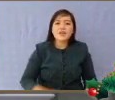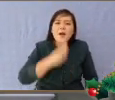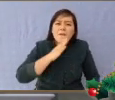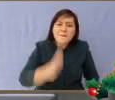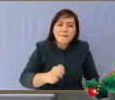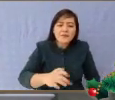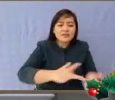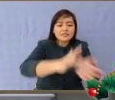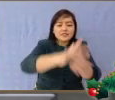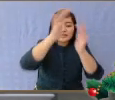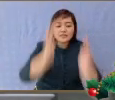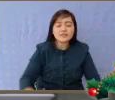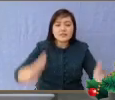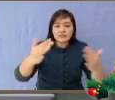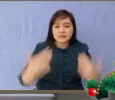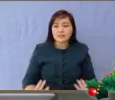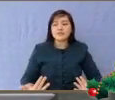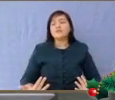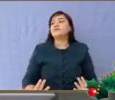Christian tonight.